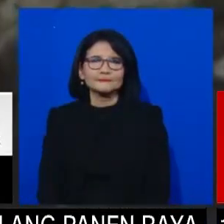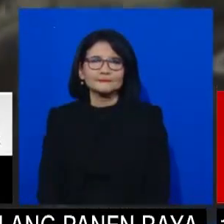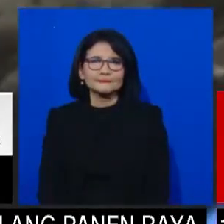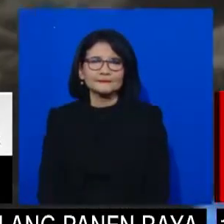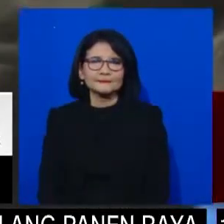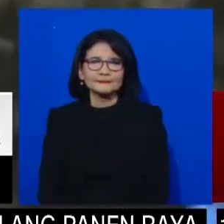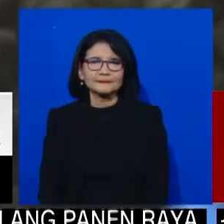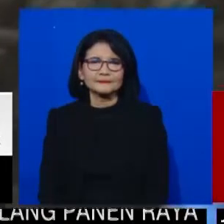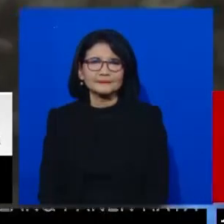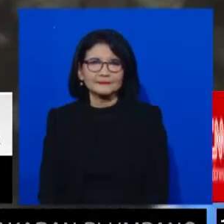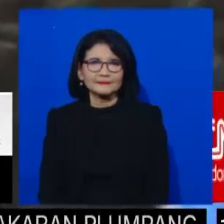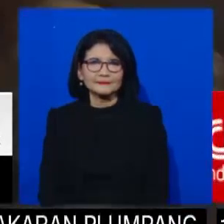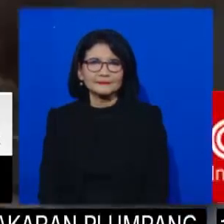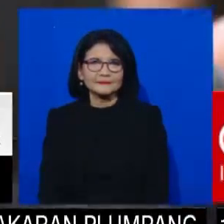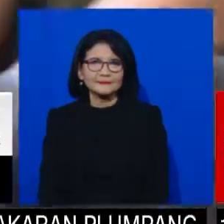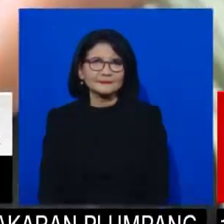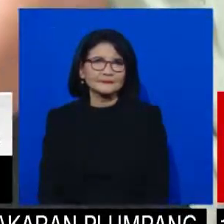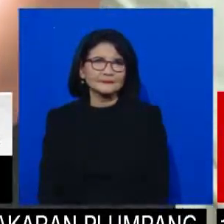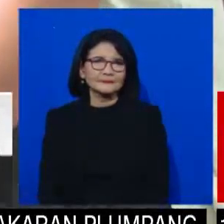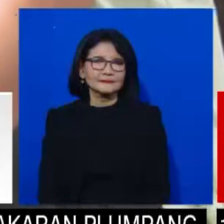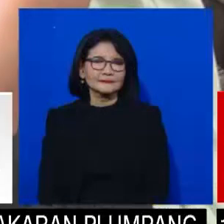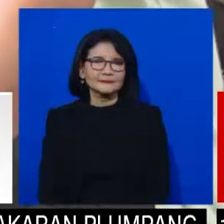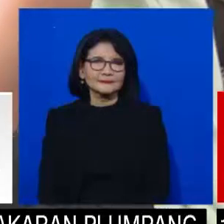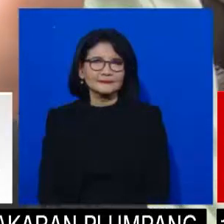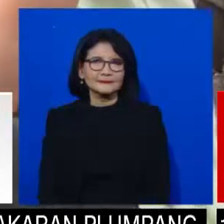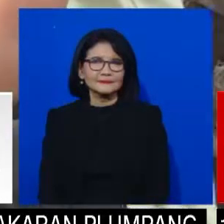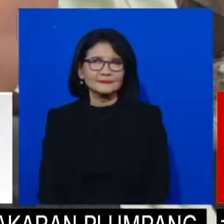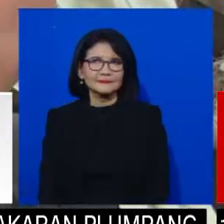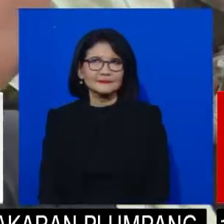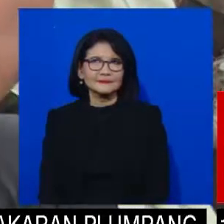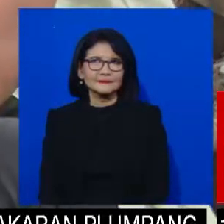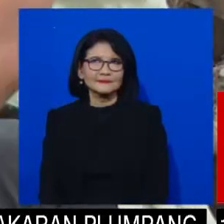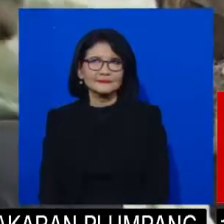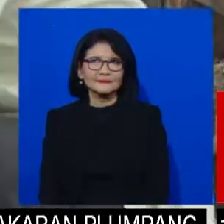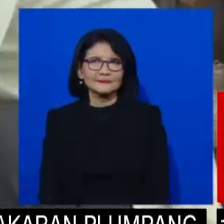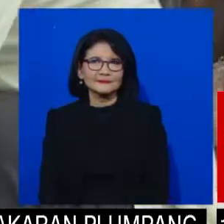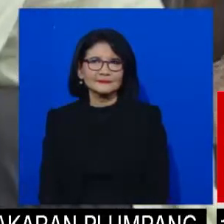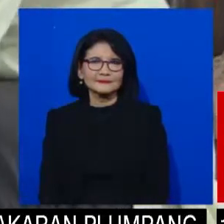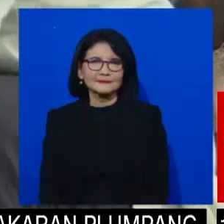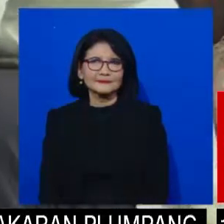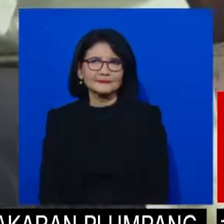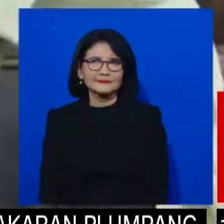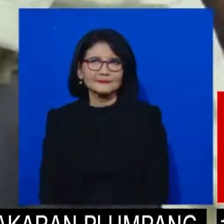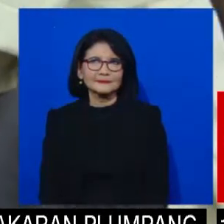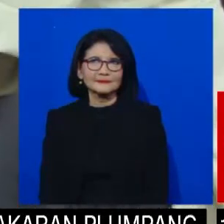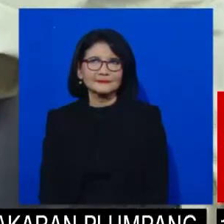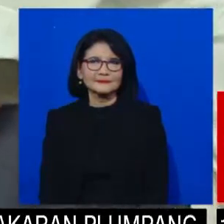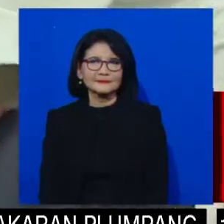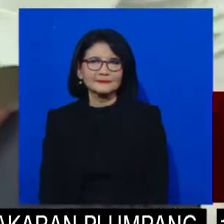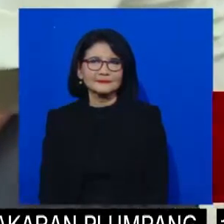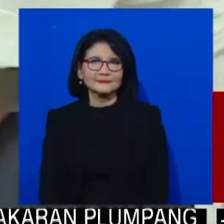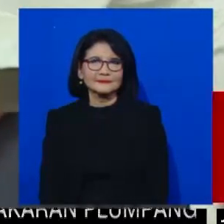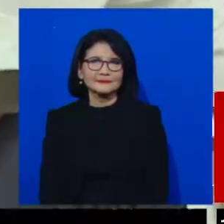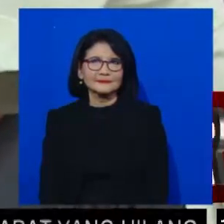Yuljarto, CNN Indonesia. Tenaga doang gede, pukulannya nggak jelas cuman. Apa?